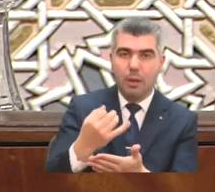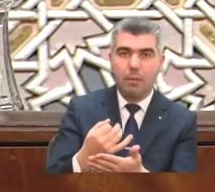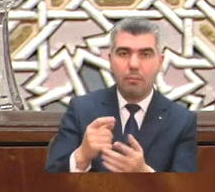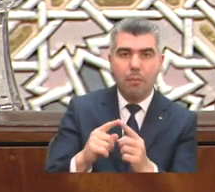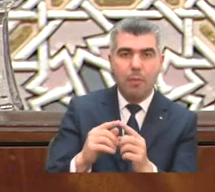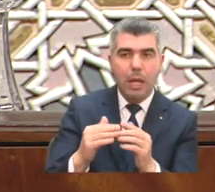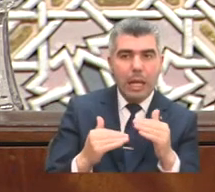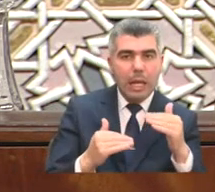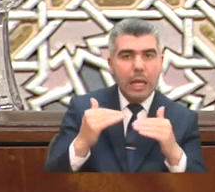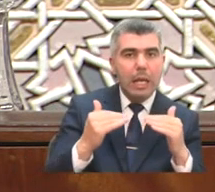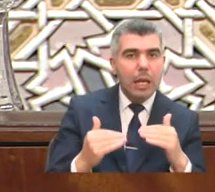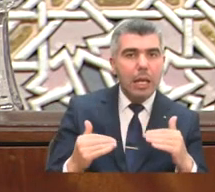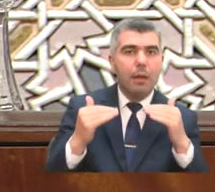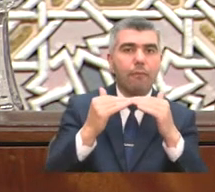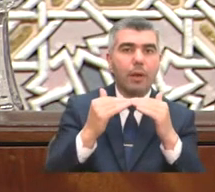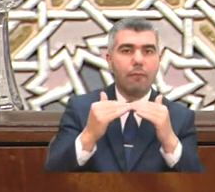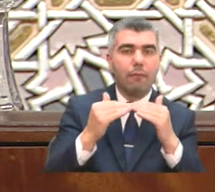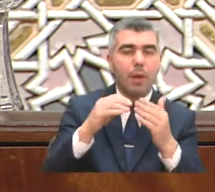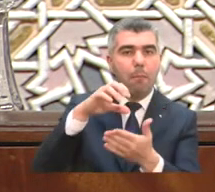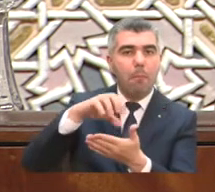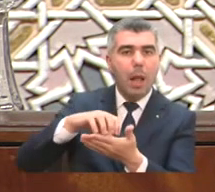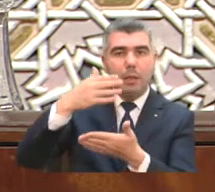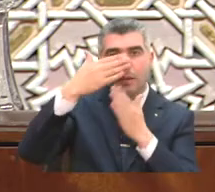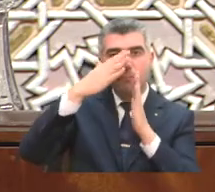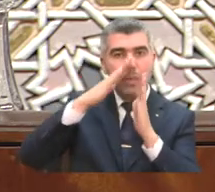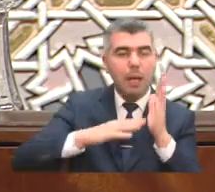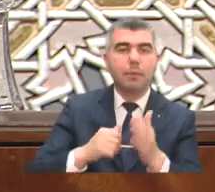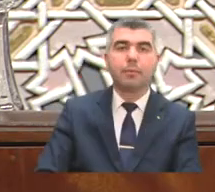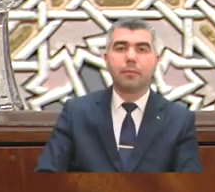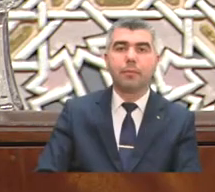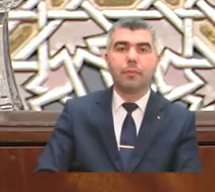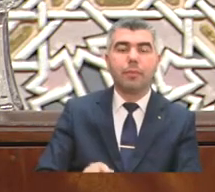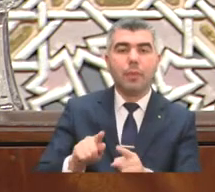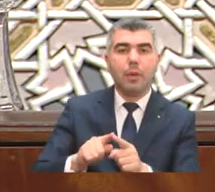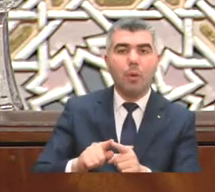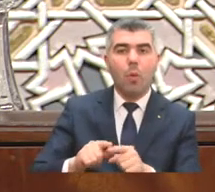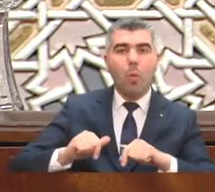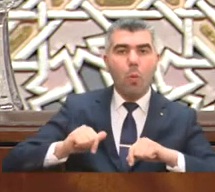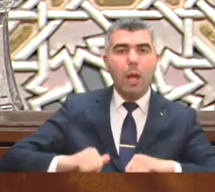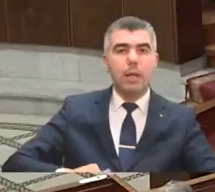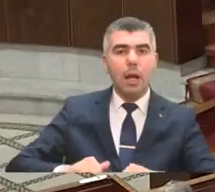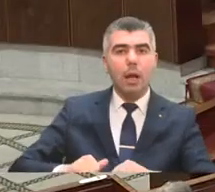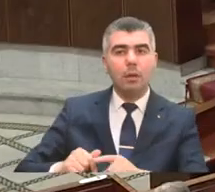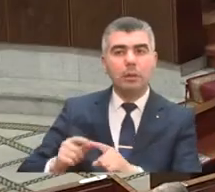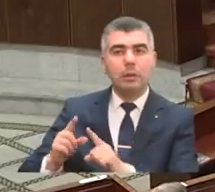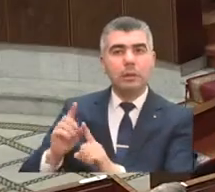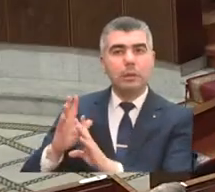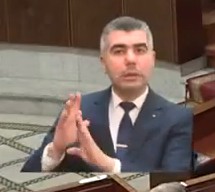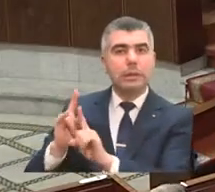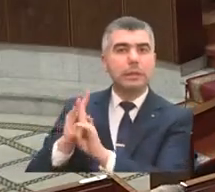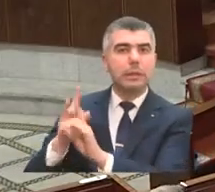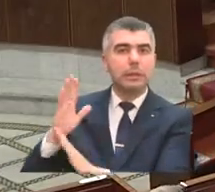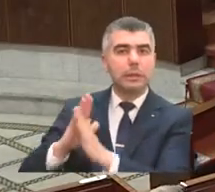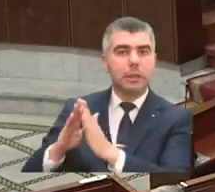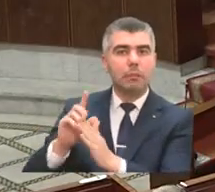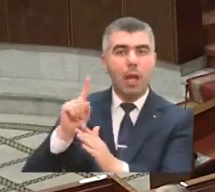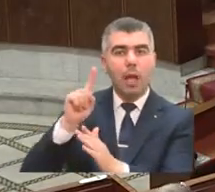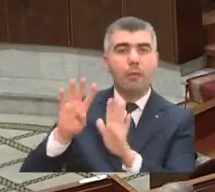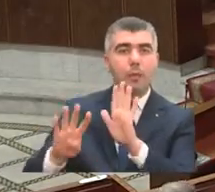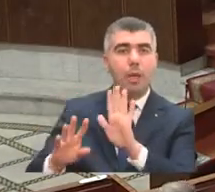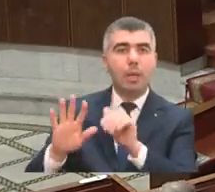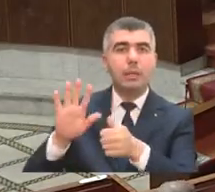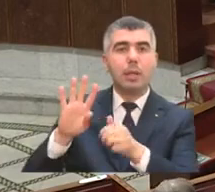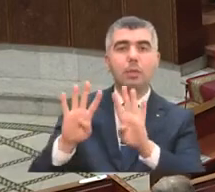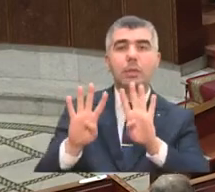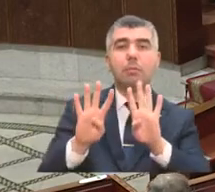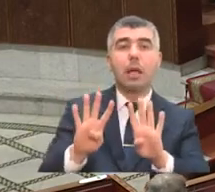العدالة المجالية ببلادنا. كيف تتعرفوا اعتمدت الوزارات المتتالية منذ 1986 واحد العدد ديال المبادرات باش